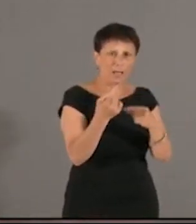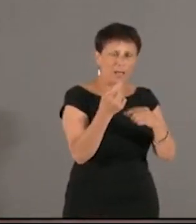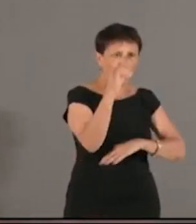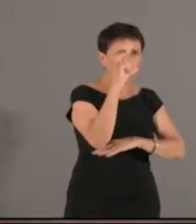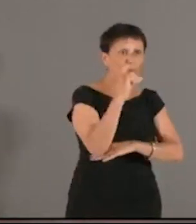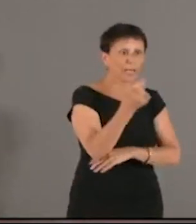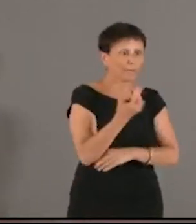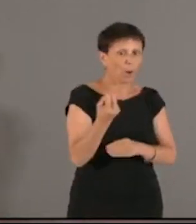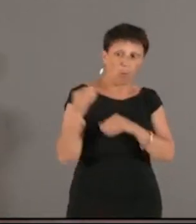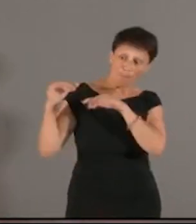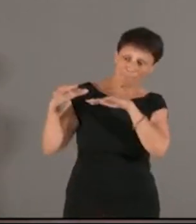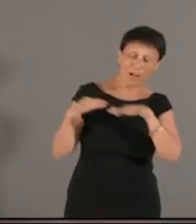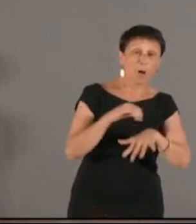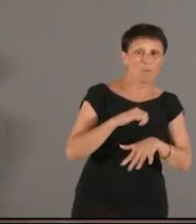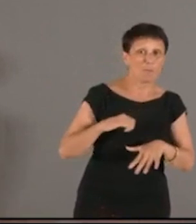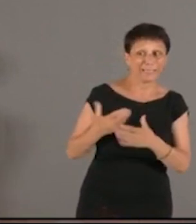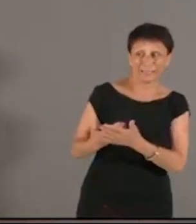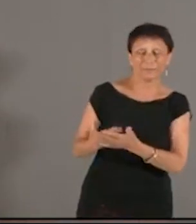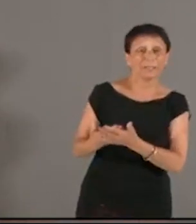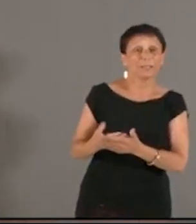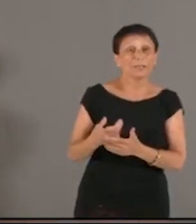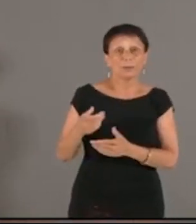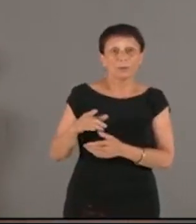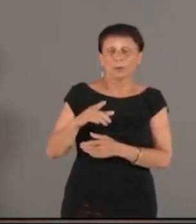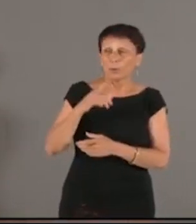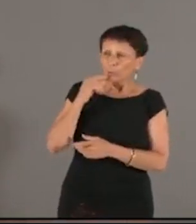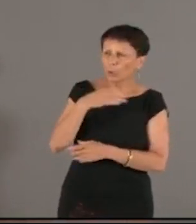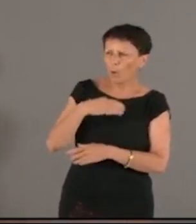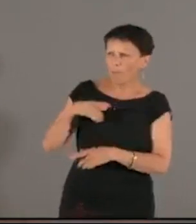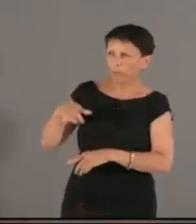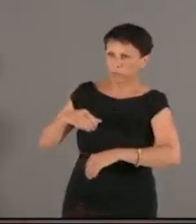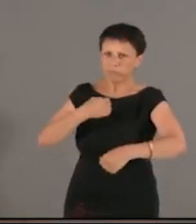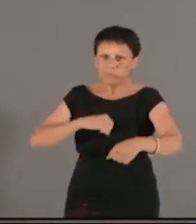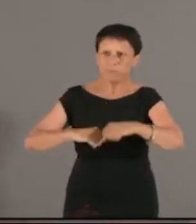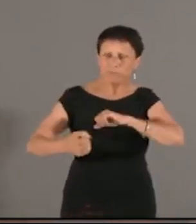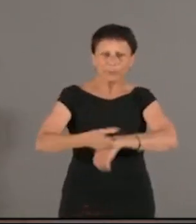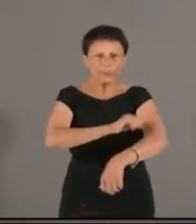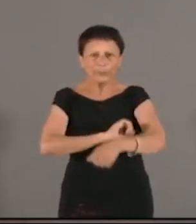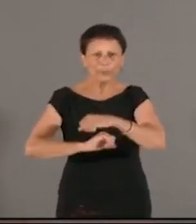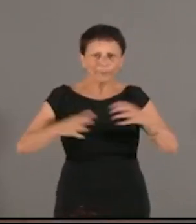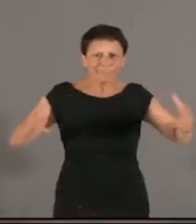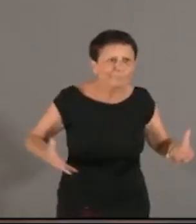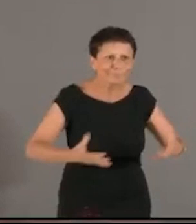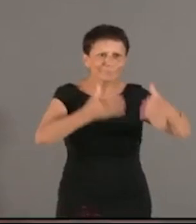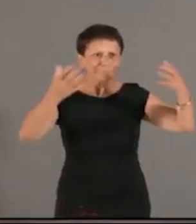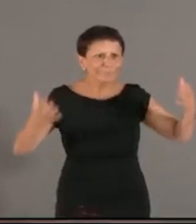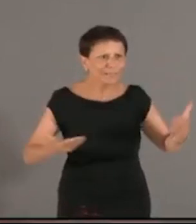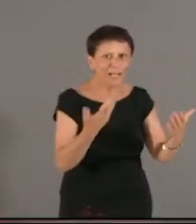Vous ne ménagez pas votre peine. Vous ne ménagez pas votre peine, monsieur le maire, pour soutenir ce phénomène, puisque vous avez